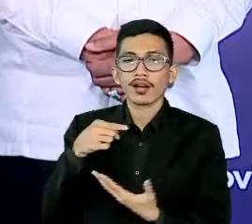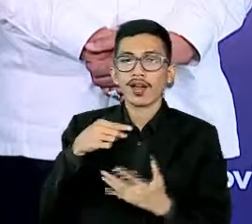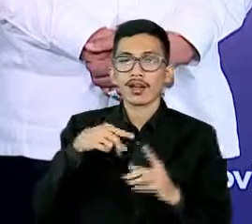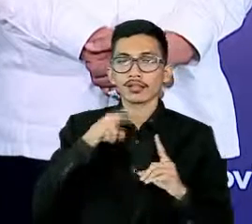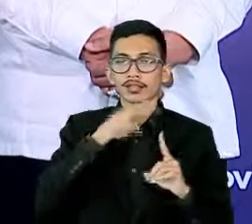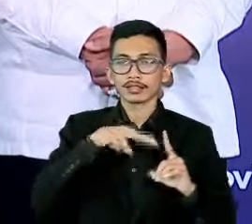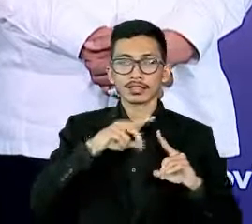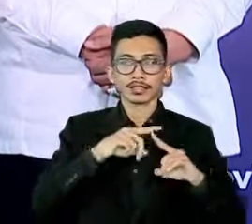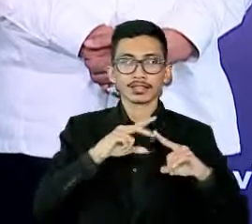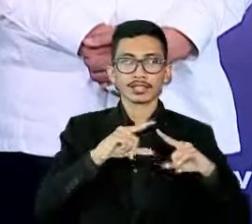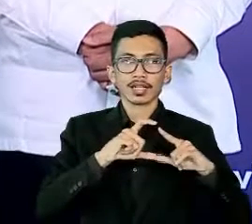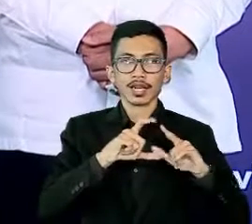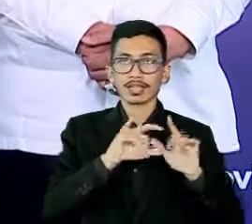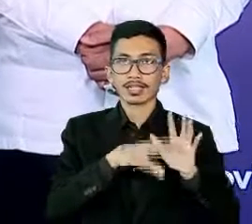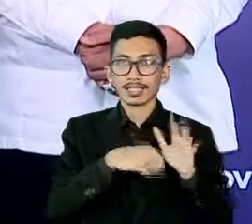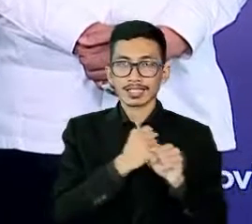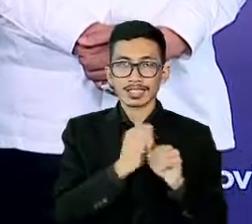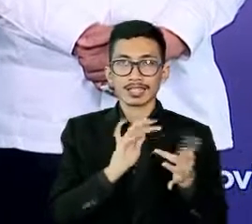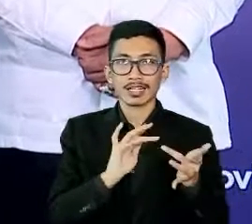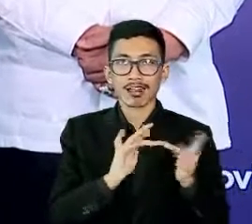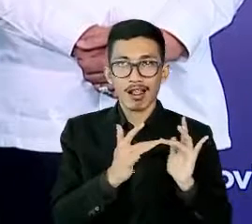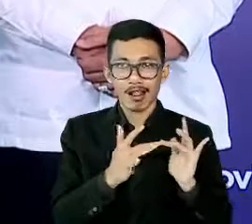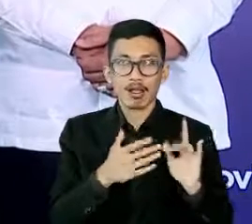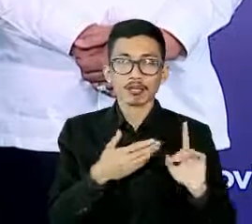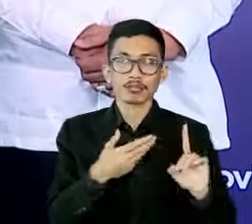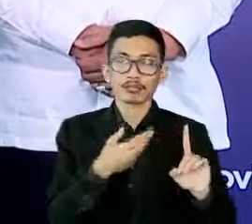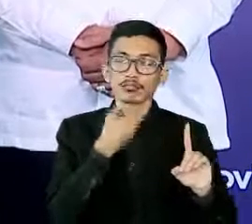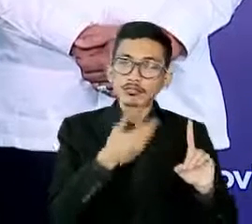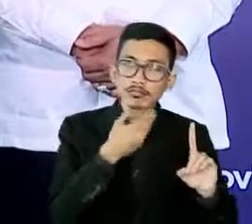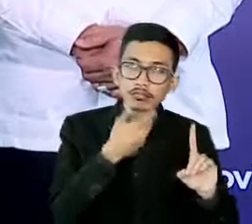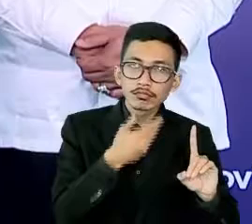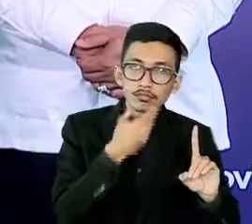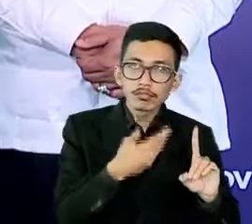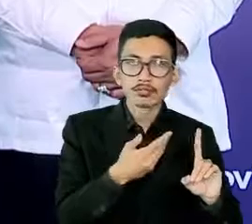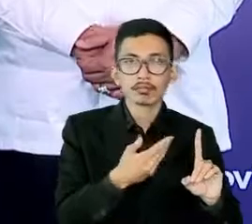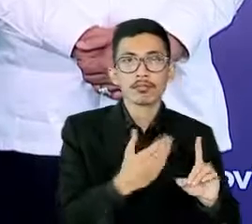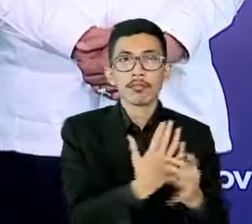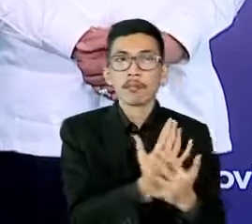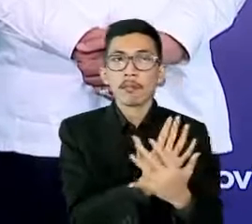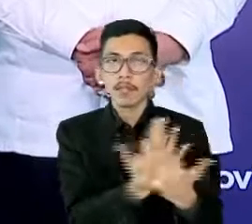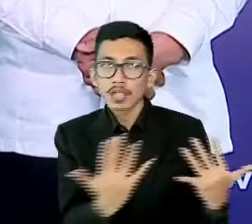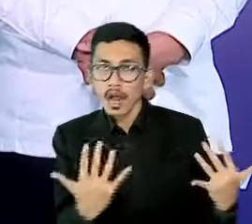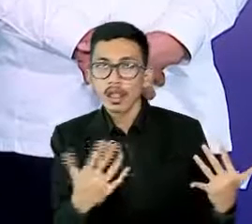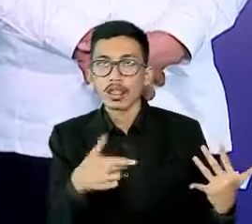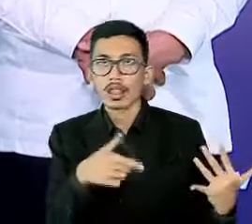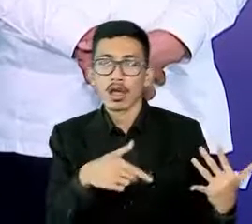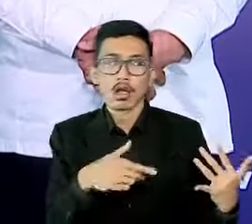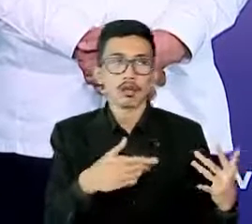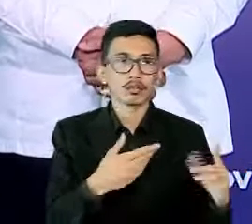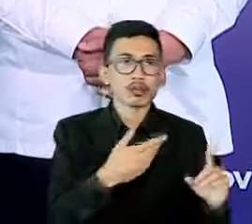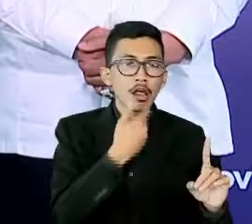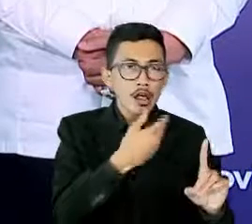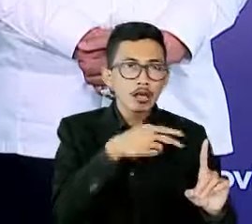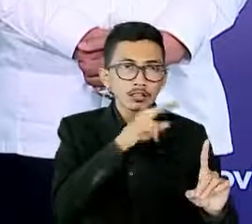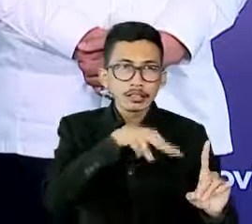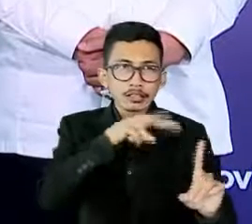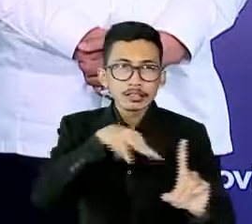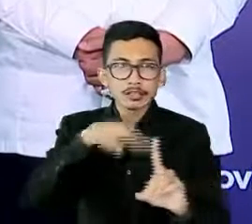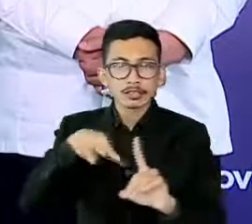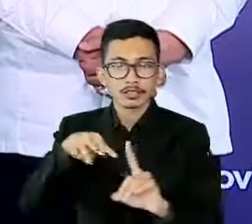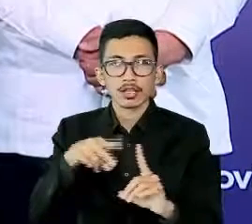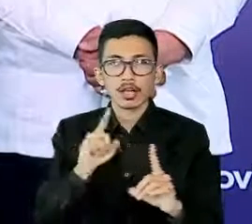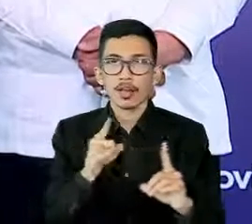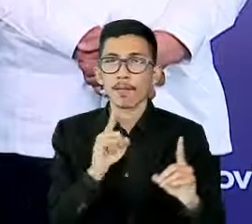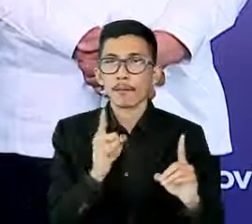Hai preserve digital akan mewawancarai masyarakat yang harus kita pressing karena